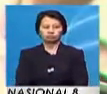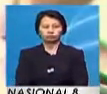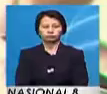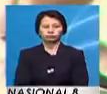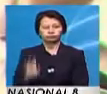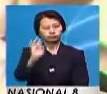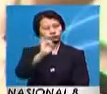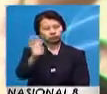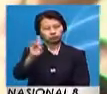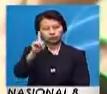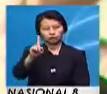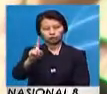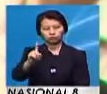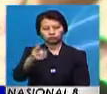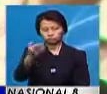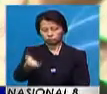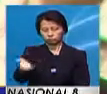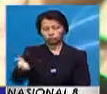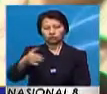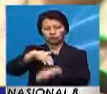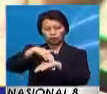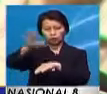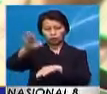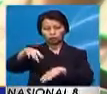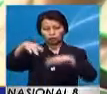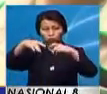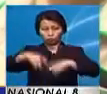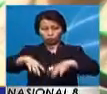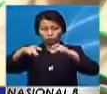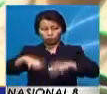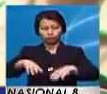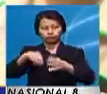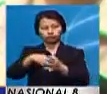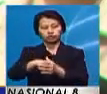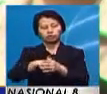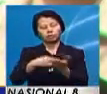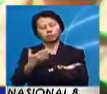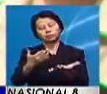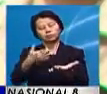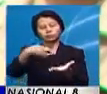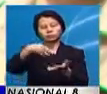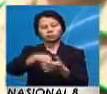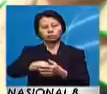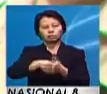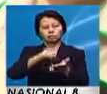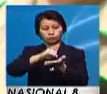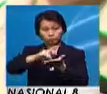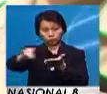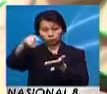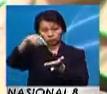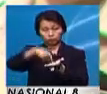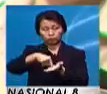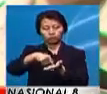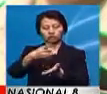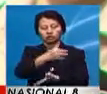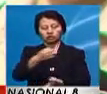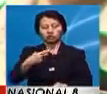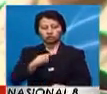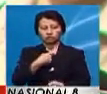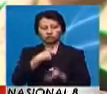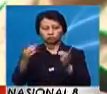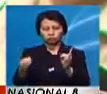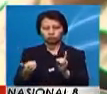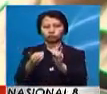Satu lagi serpihan akan dihantar ke Australia dalam minggu ini. Dan kita jumpa